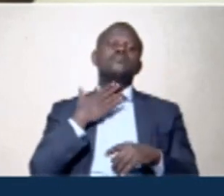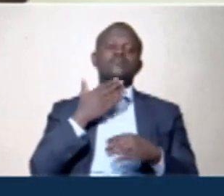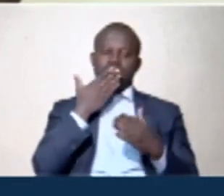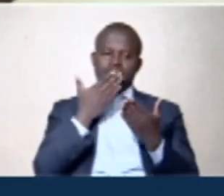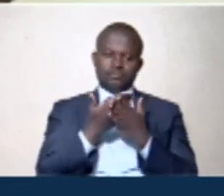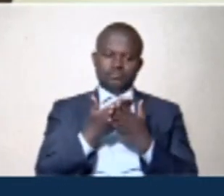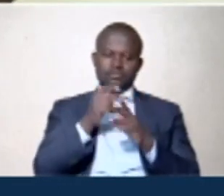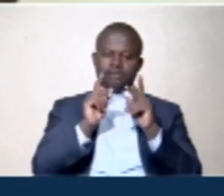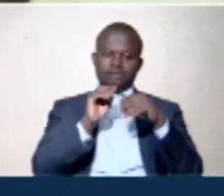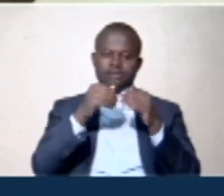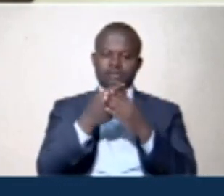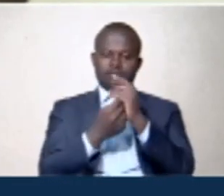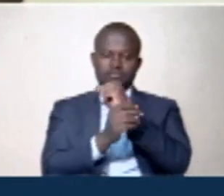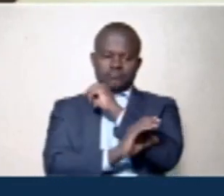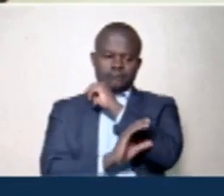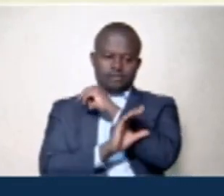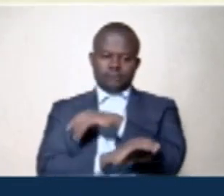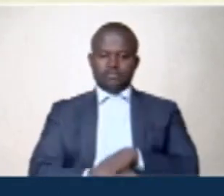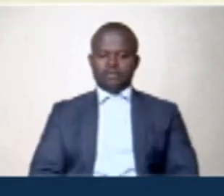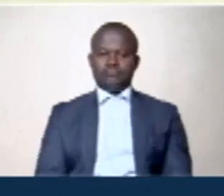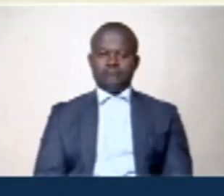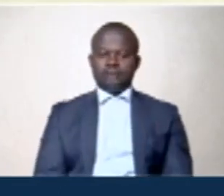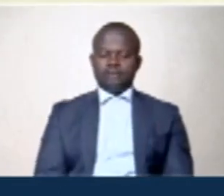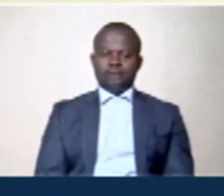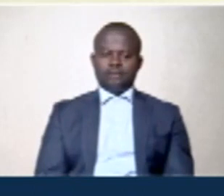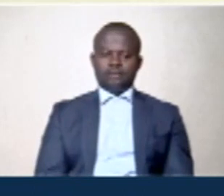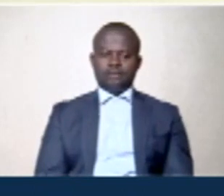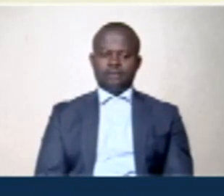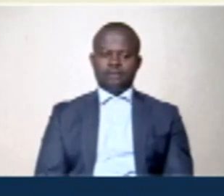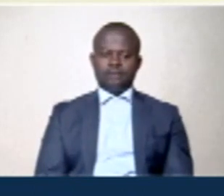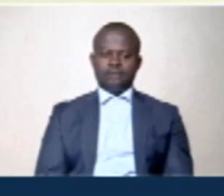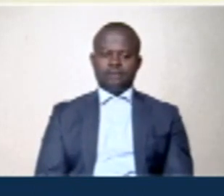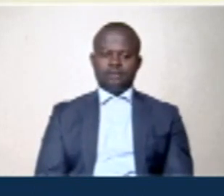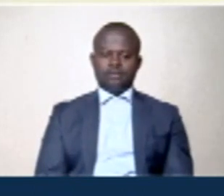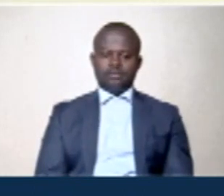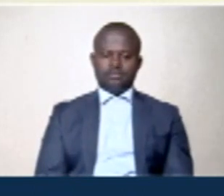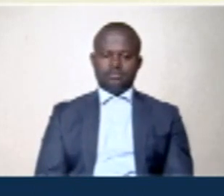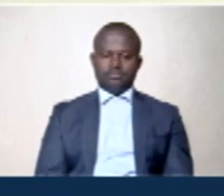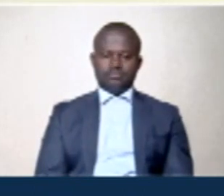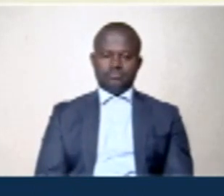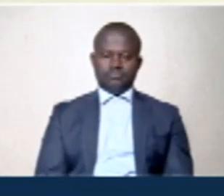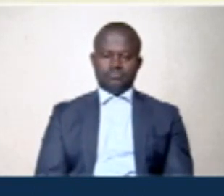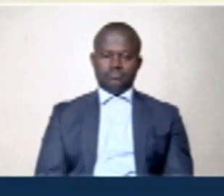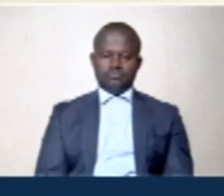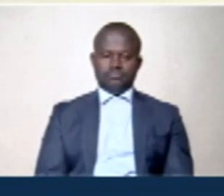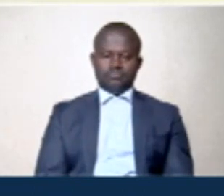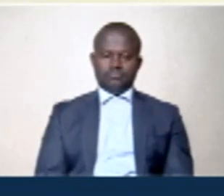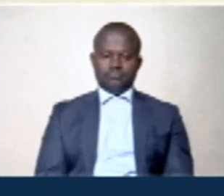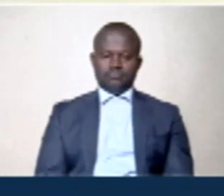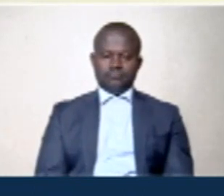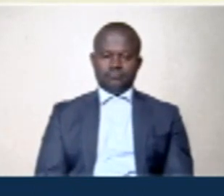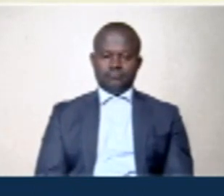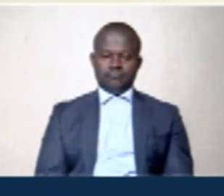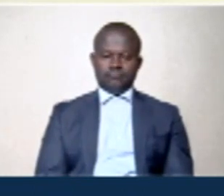neza abaturage b'ibihugu byombi. Derrière un discours de haine, c'est un tremplin que nous sommes en train